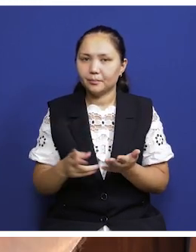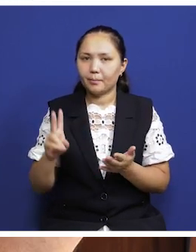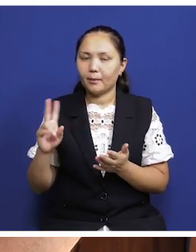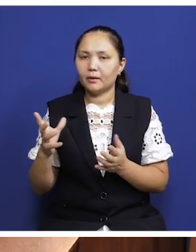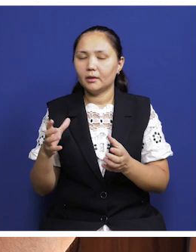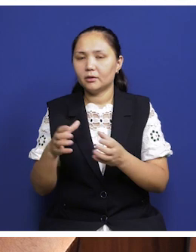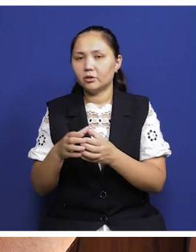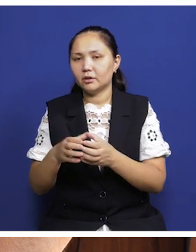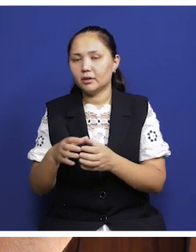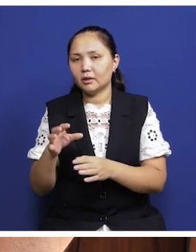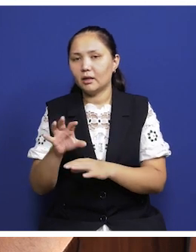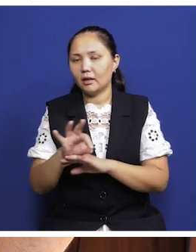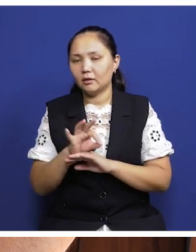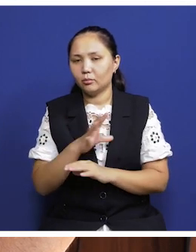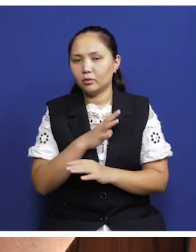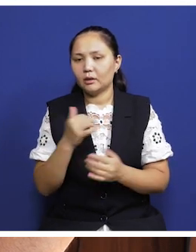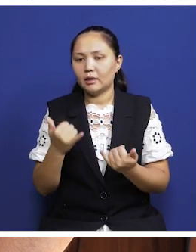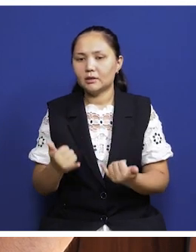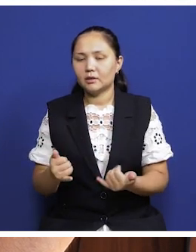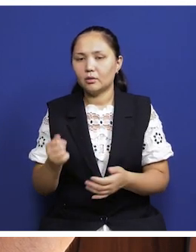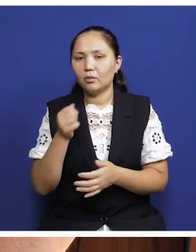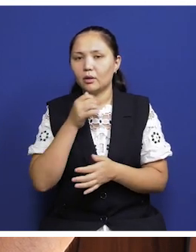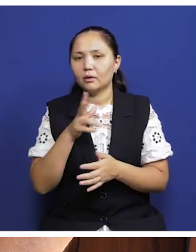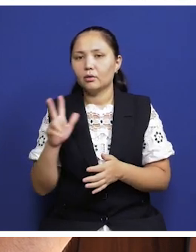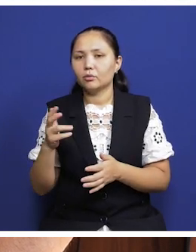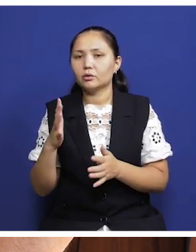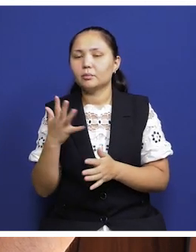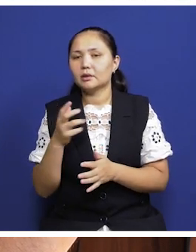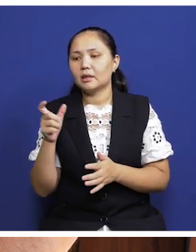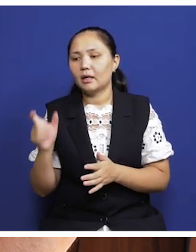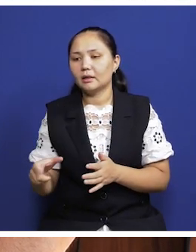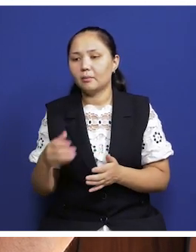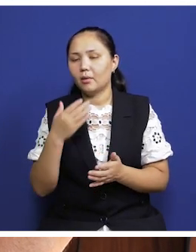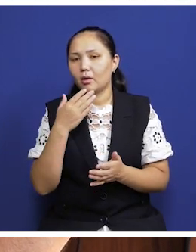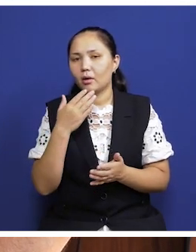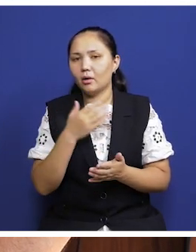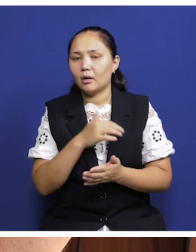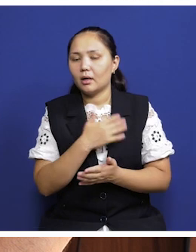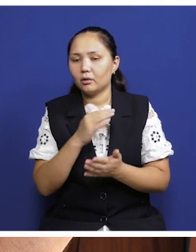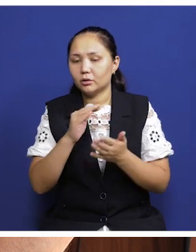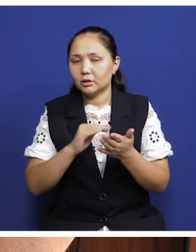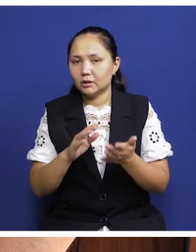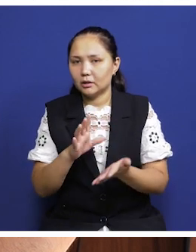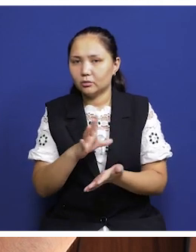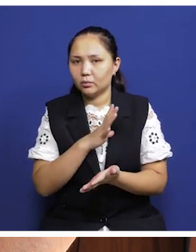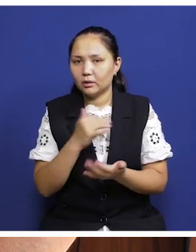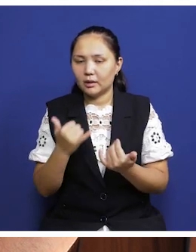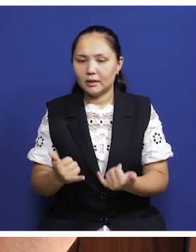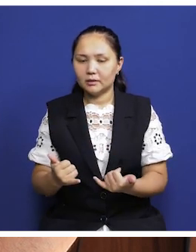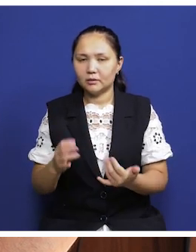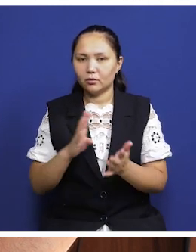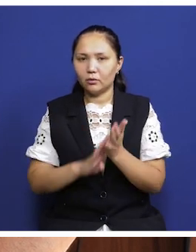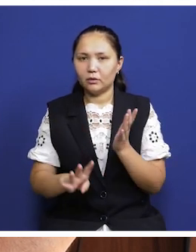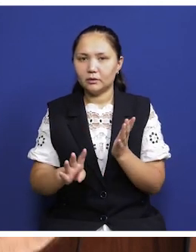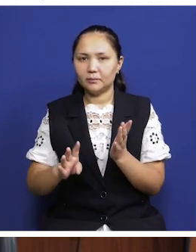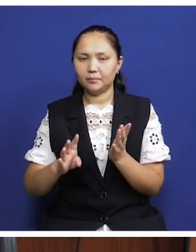екінші этапқа іліндік. Қазіргі таңда бізде 35 адам өтініш білдіріп, қазір соның